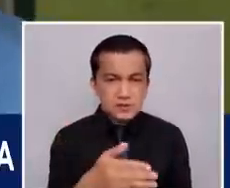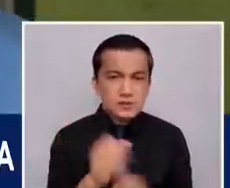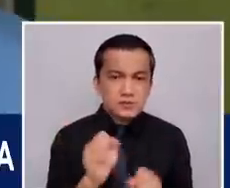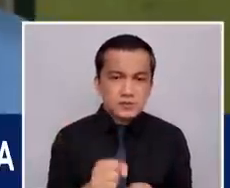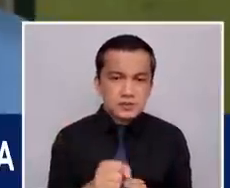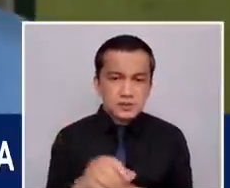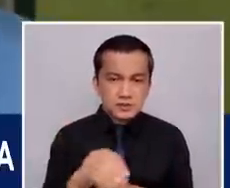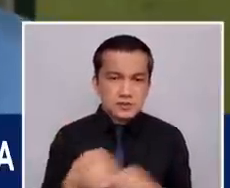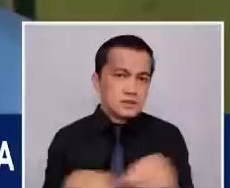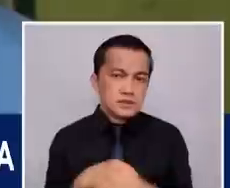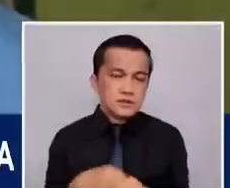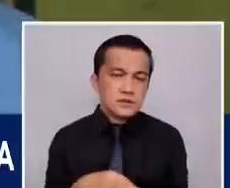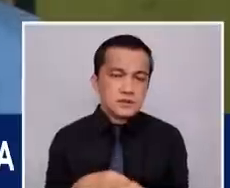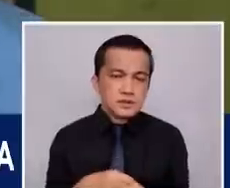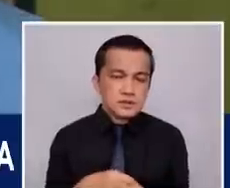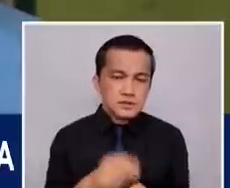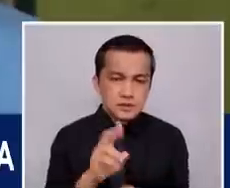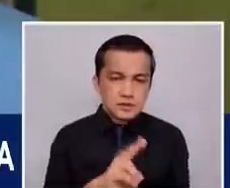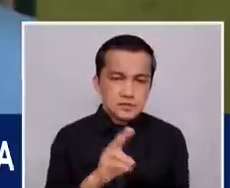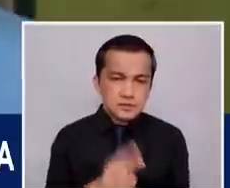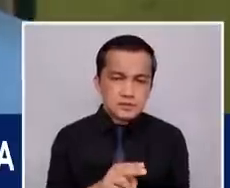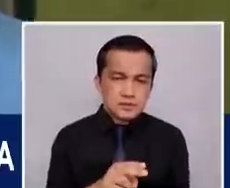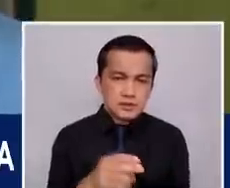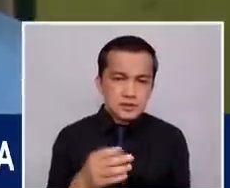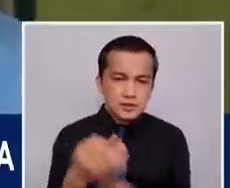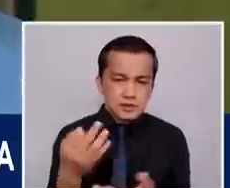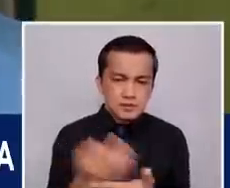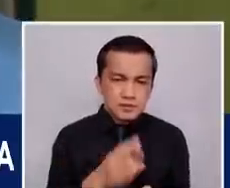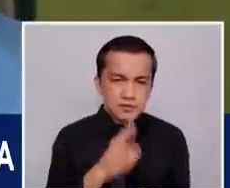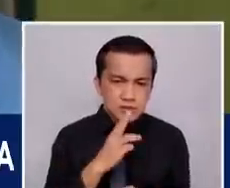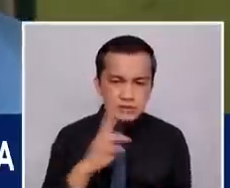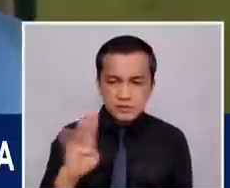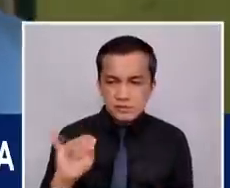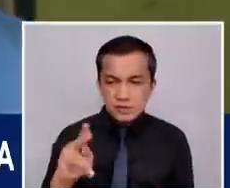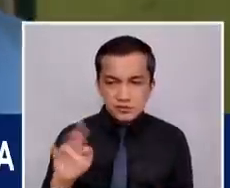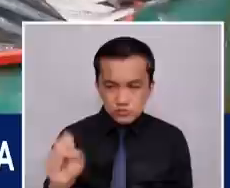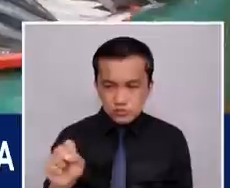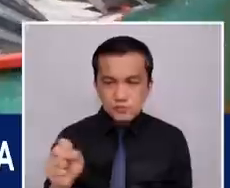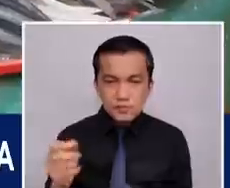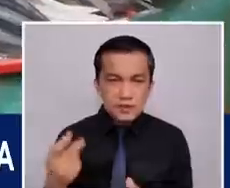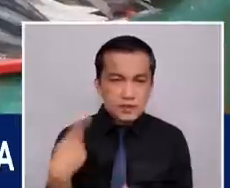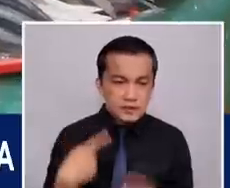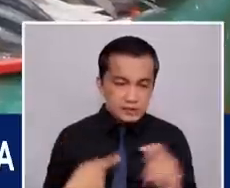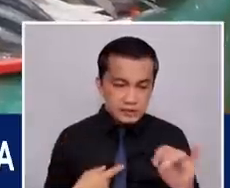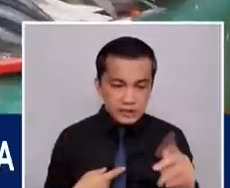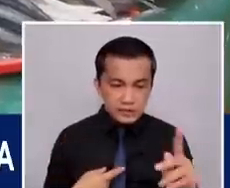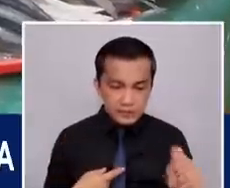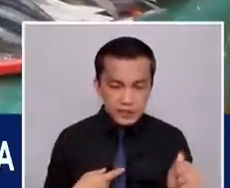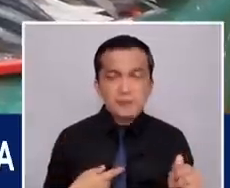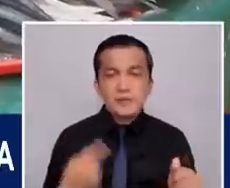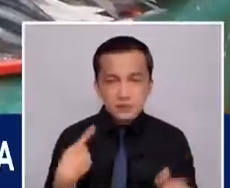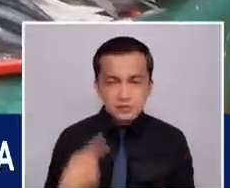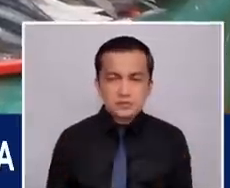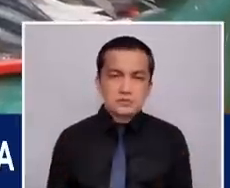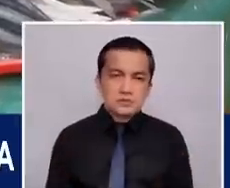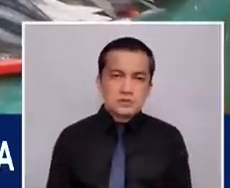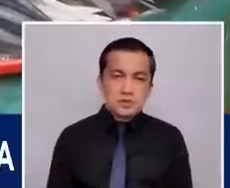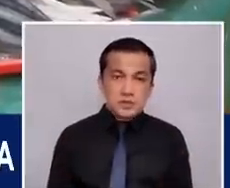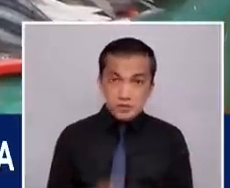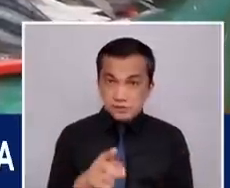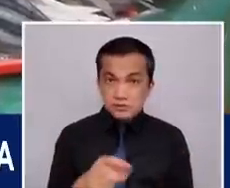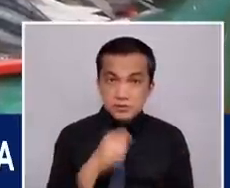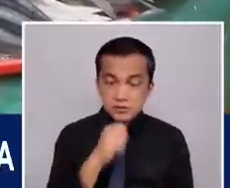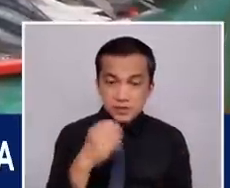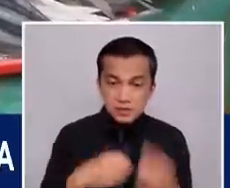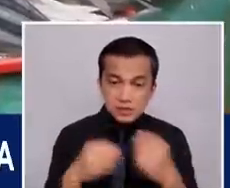ipalit. Pakinabangan, ano mo, sa freshwater, may mga bangus dyan, tsaka tilapia. Pag naman tayo ay hindi nakakain ng